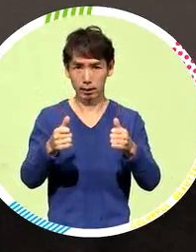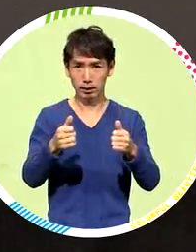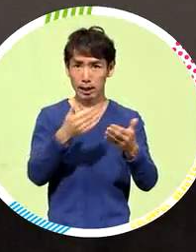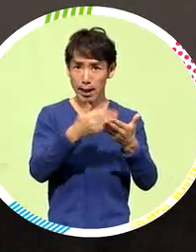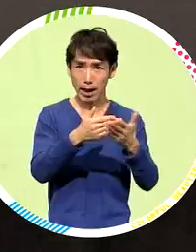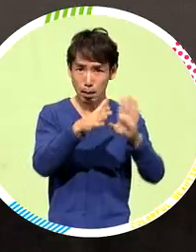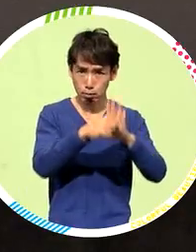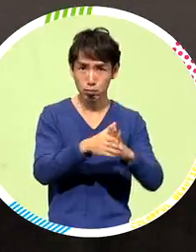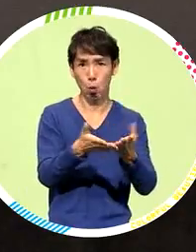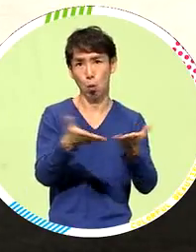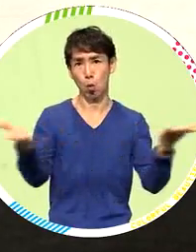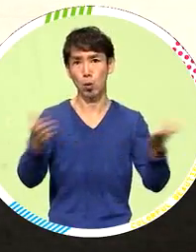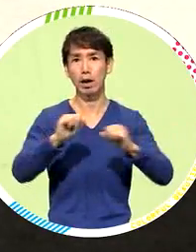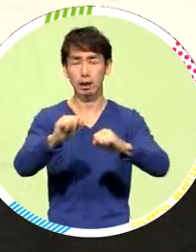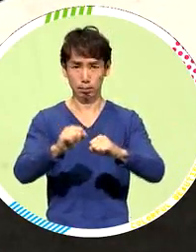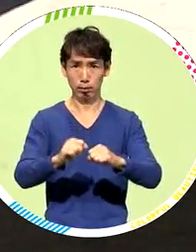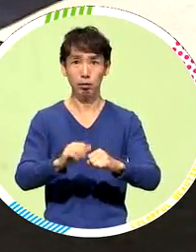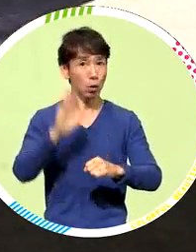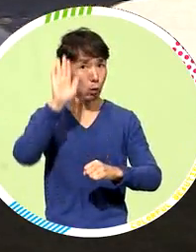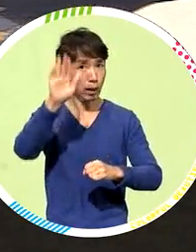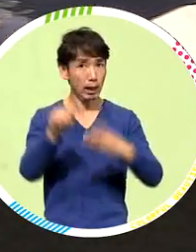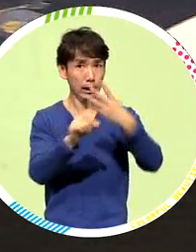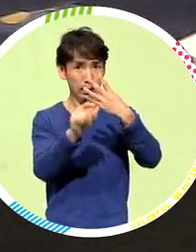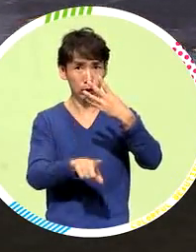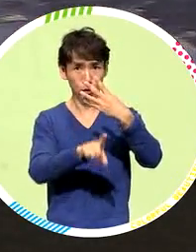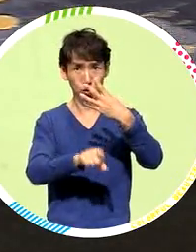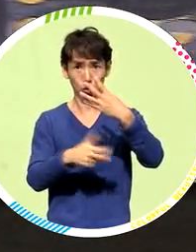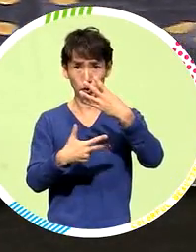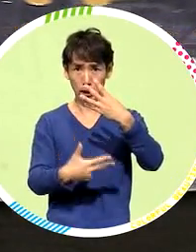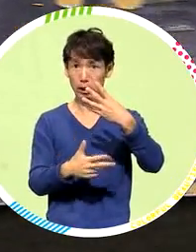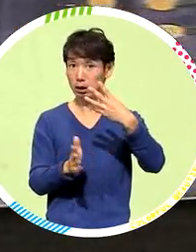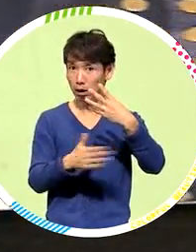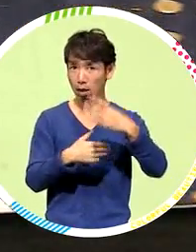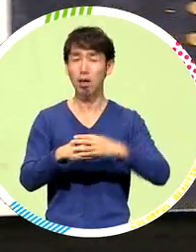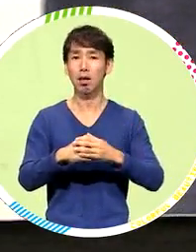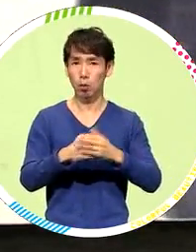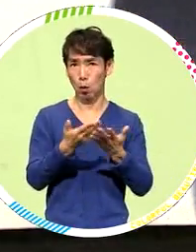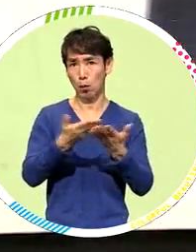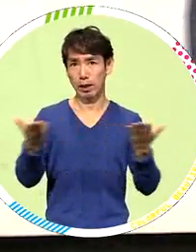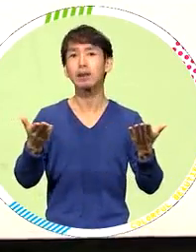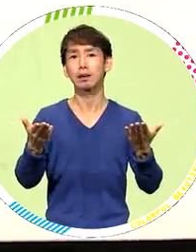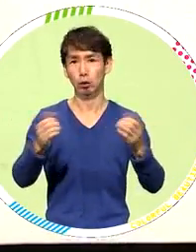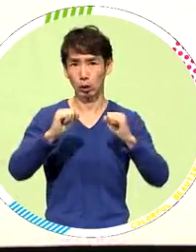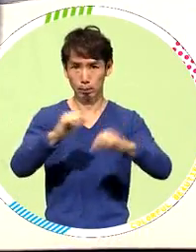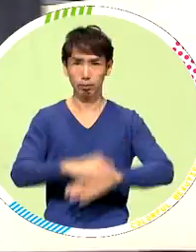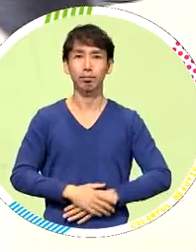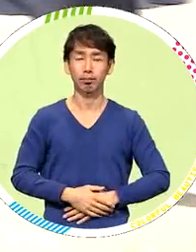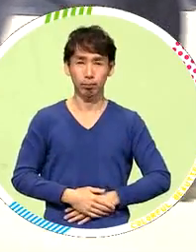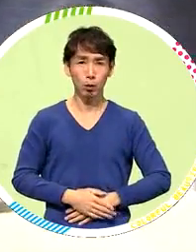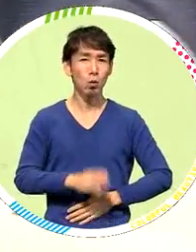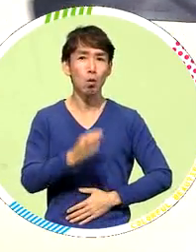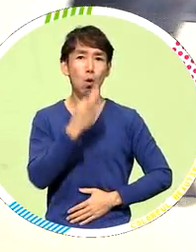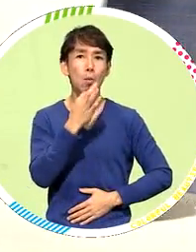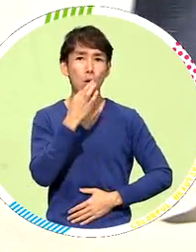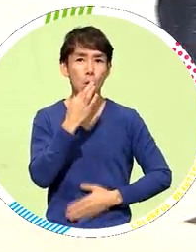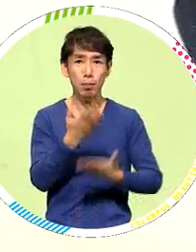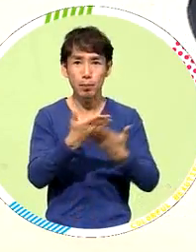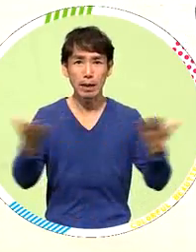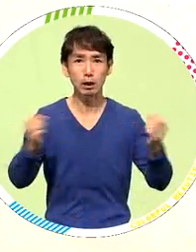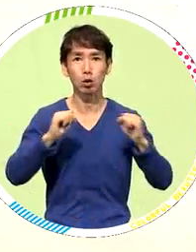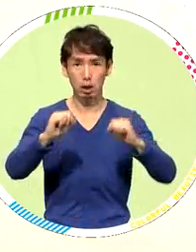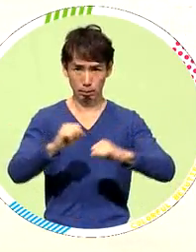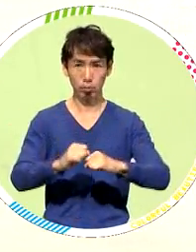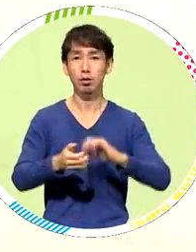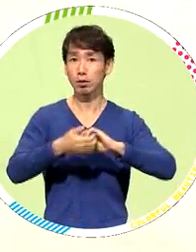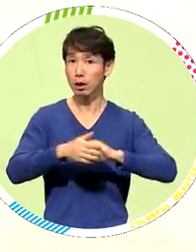カーヌーンどうですね4月の17日からあのこれを展示しますその後本物を提示しますので